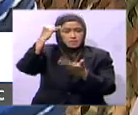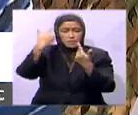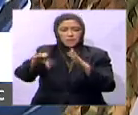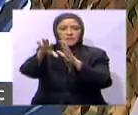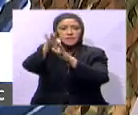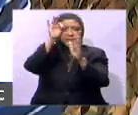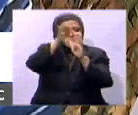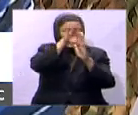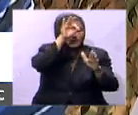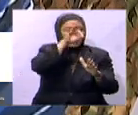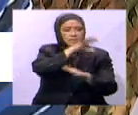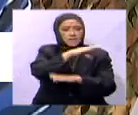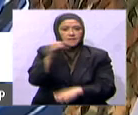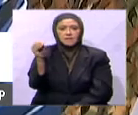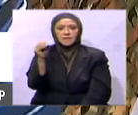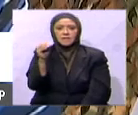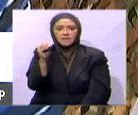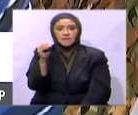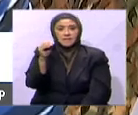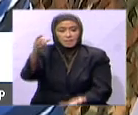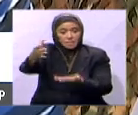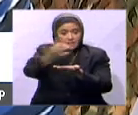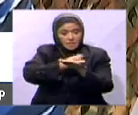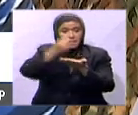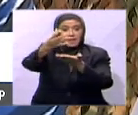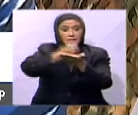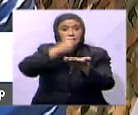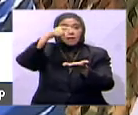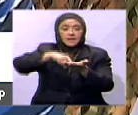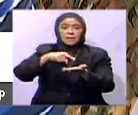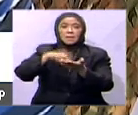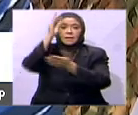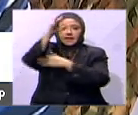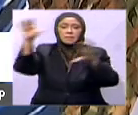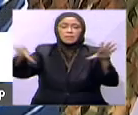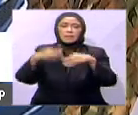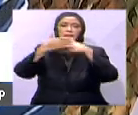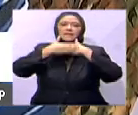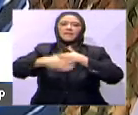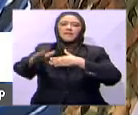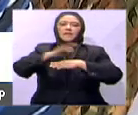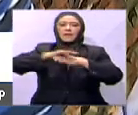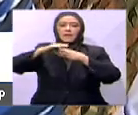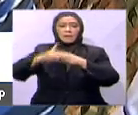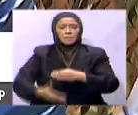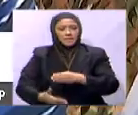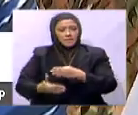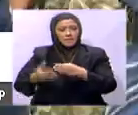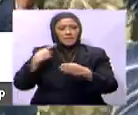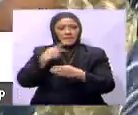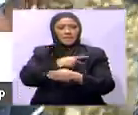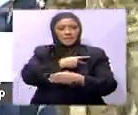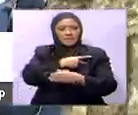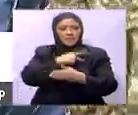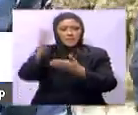kenal pasti. Dan pengambilan-pengambilan ini akan dibuat sebaik sajalah tamat kita punya sesi ini.